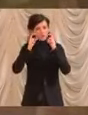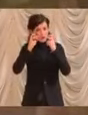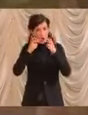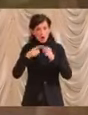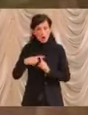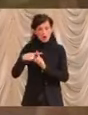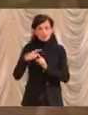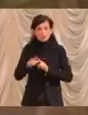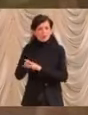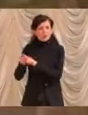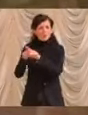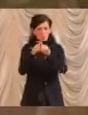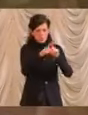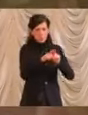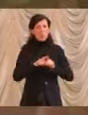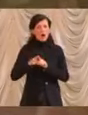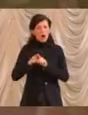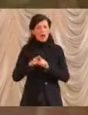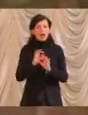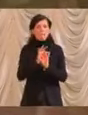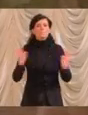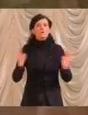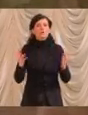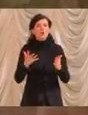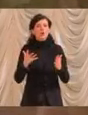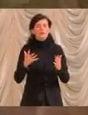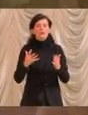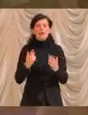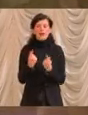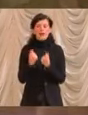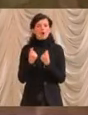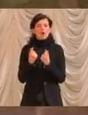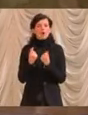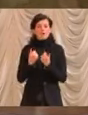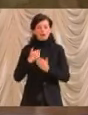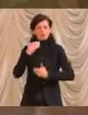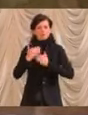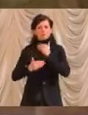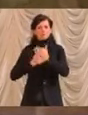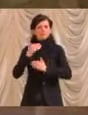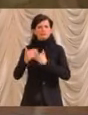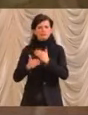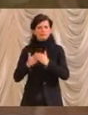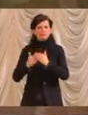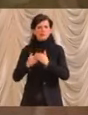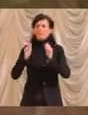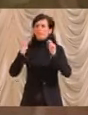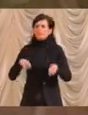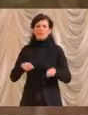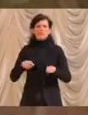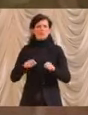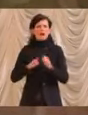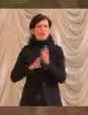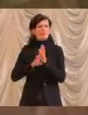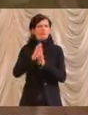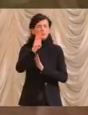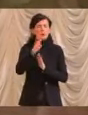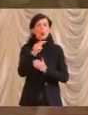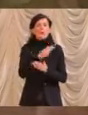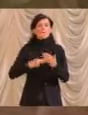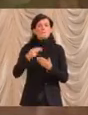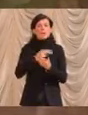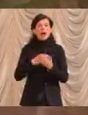rilanciare l'economia, un grande piano di ricostruzione europea, un grande piano Marshall per